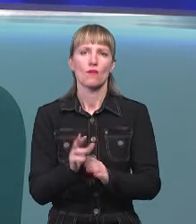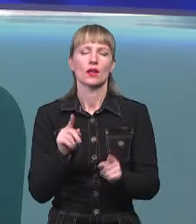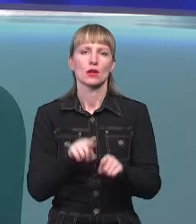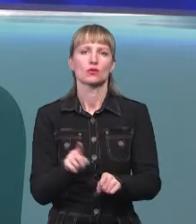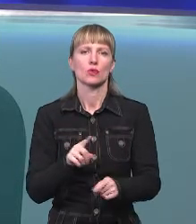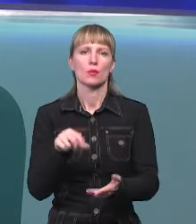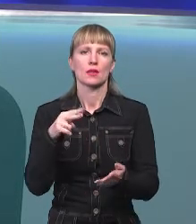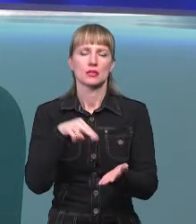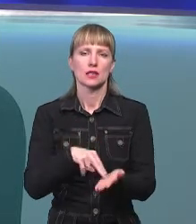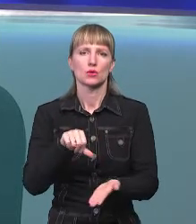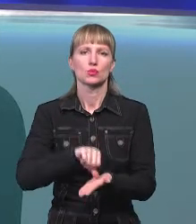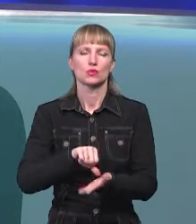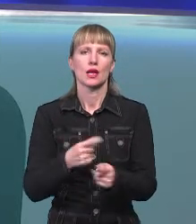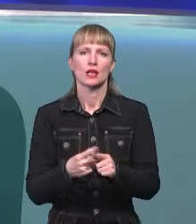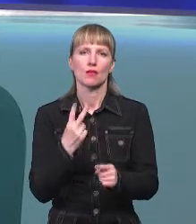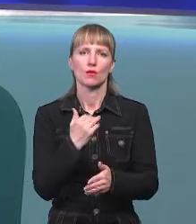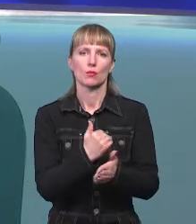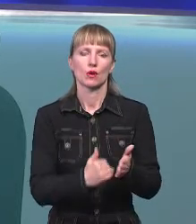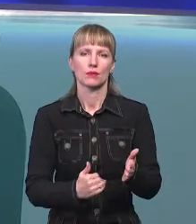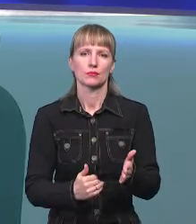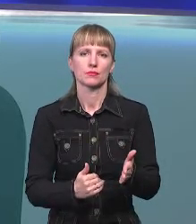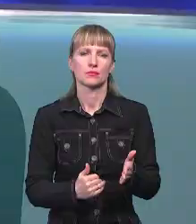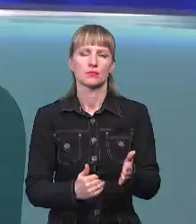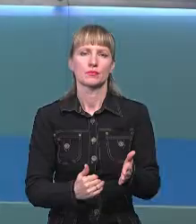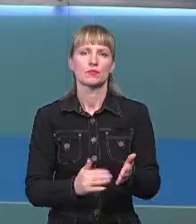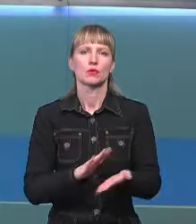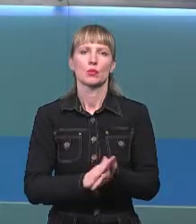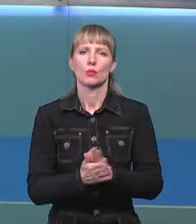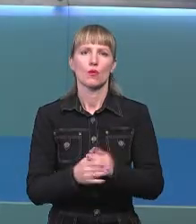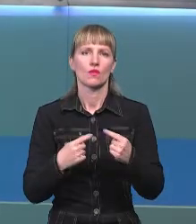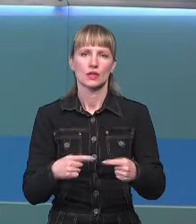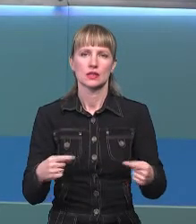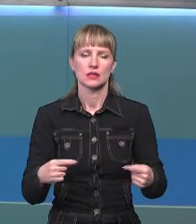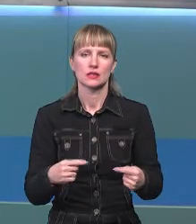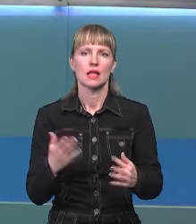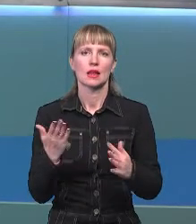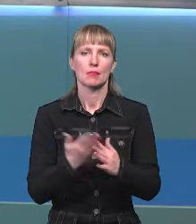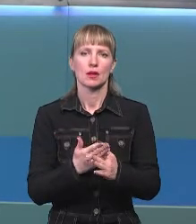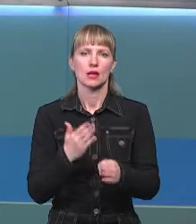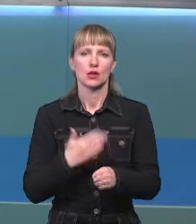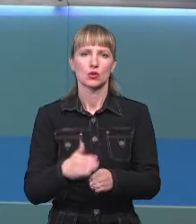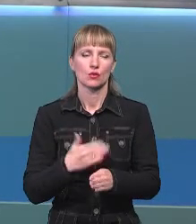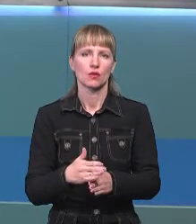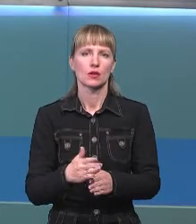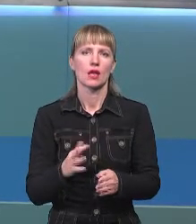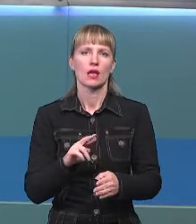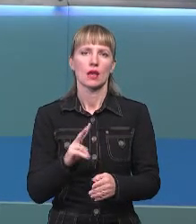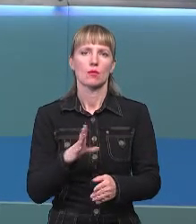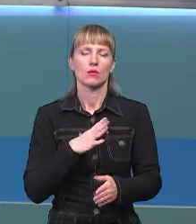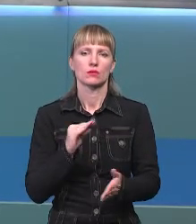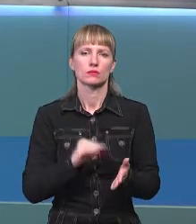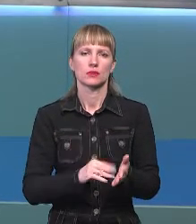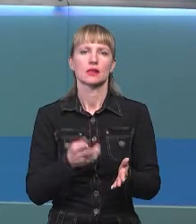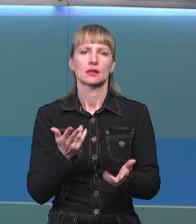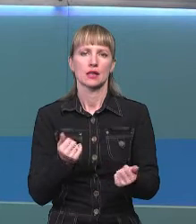щоб стати учасником цих двох програм? Умови різні. На пільгове кредитування, як було зазначено,